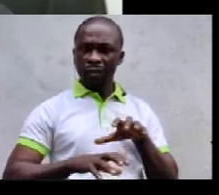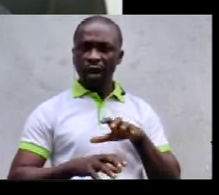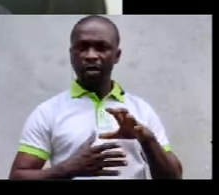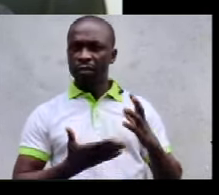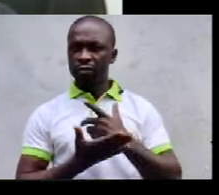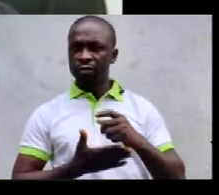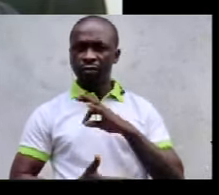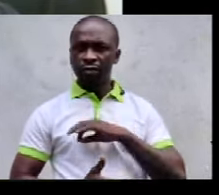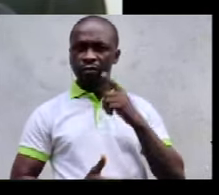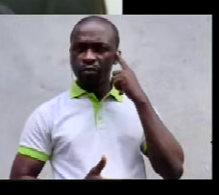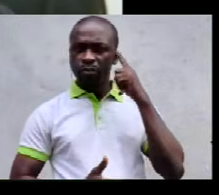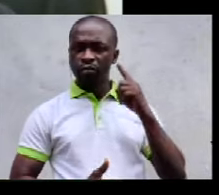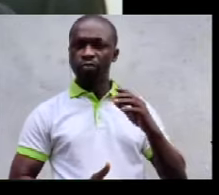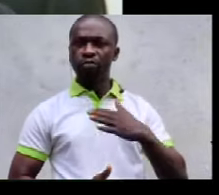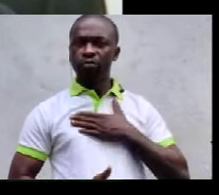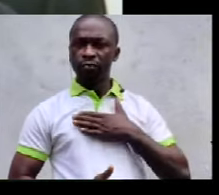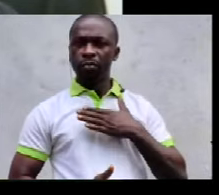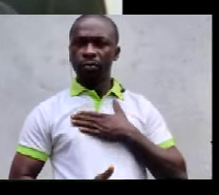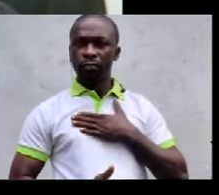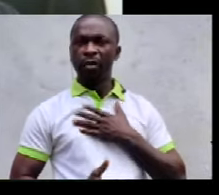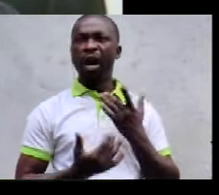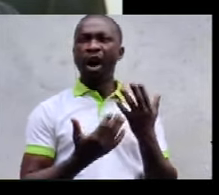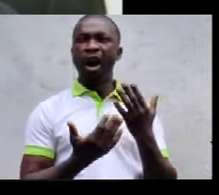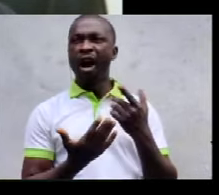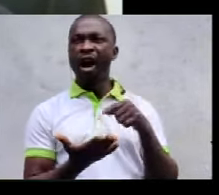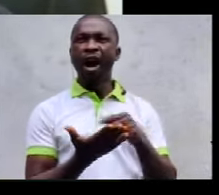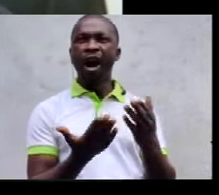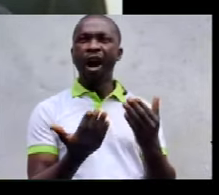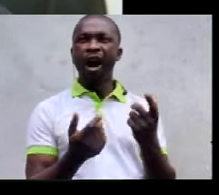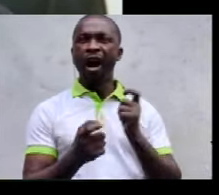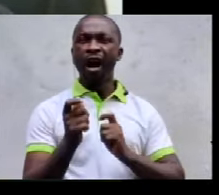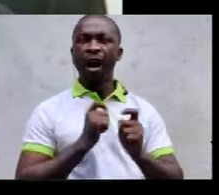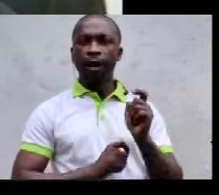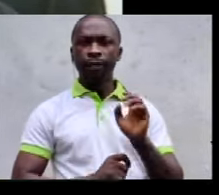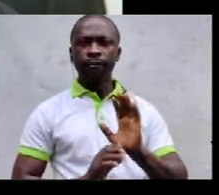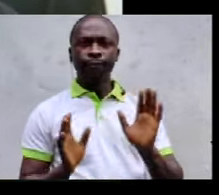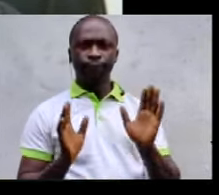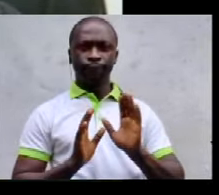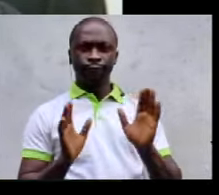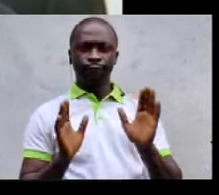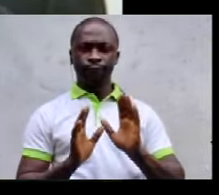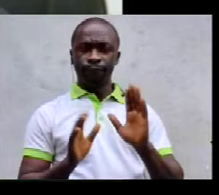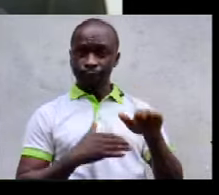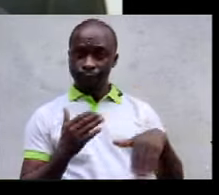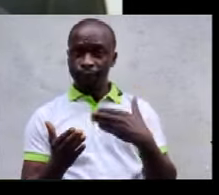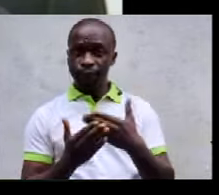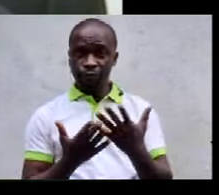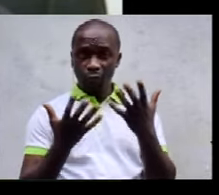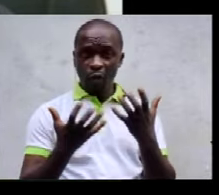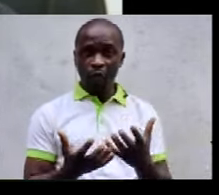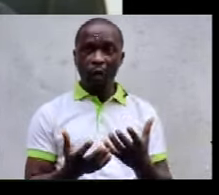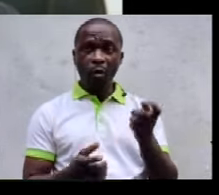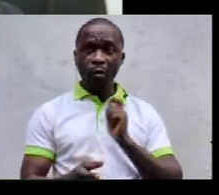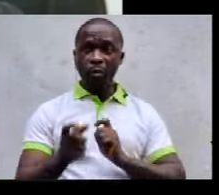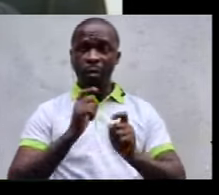pour accéder à ce qui est à toi, pour accéder à ce qui t'appartient. Parce que tout ce qui est donné est à nous. Mais